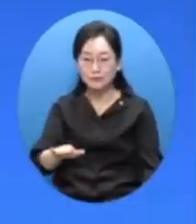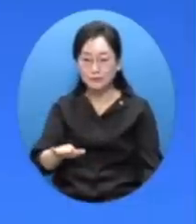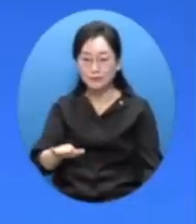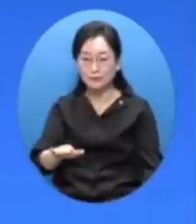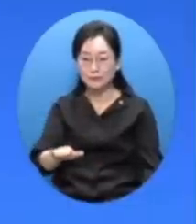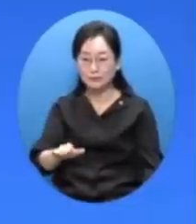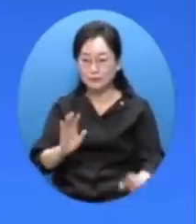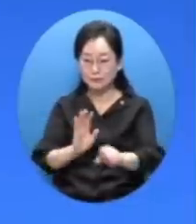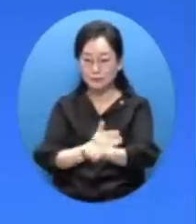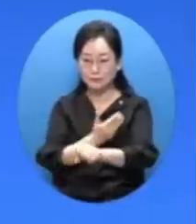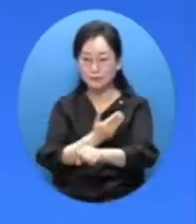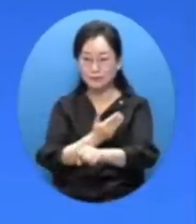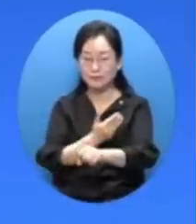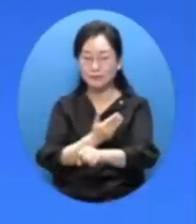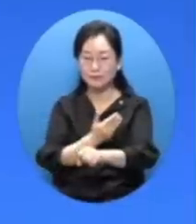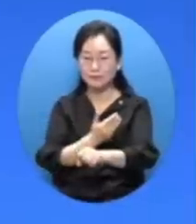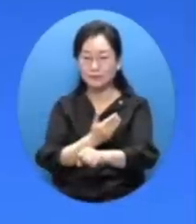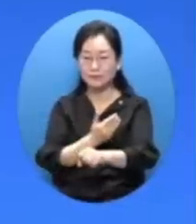잘못하고